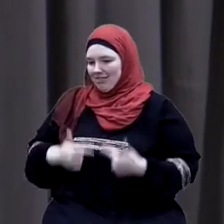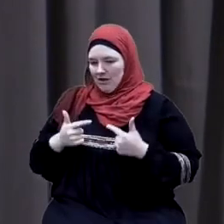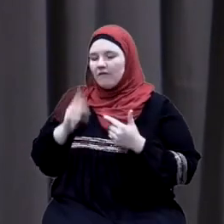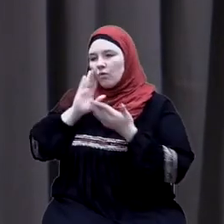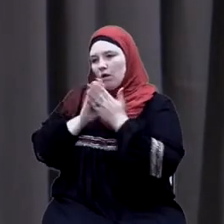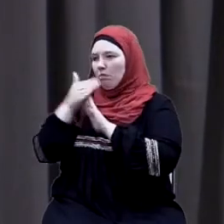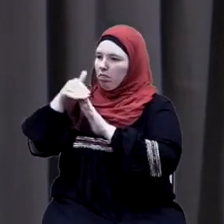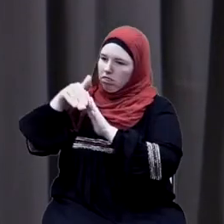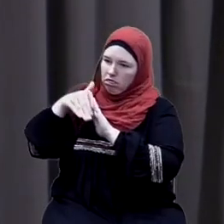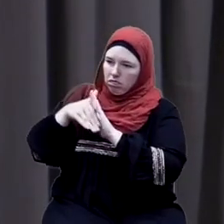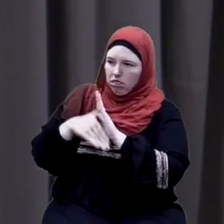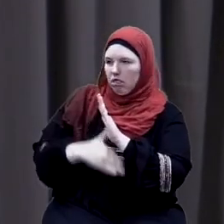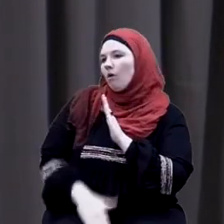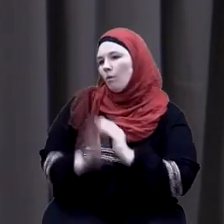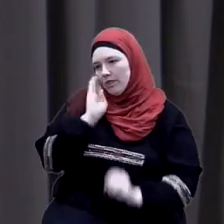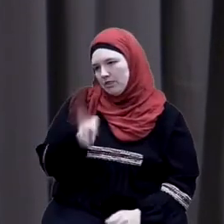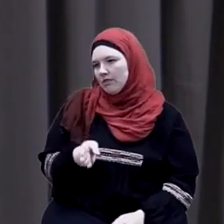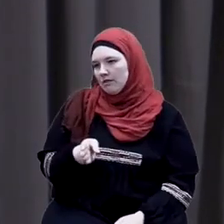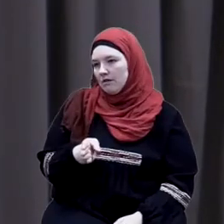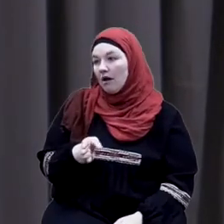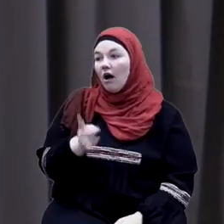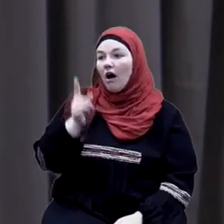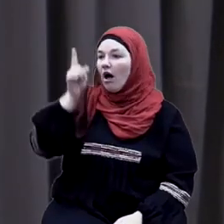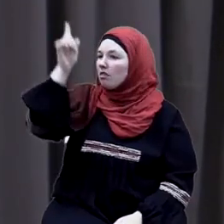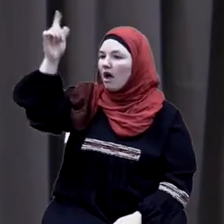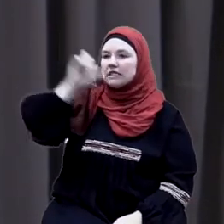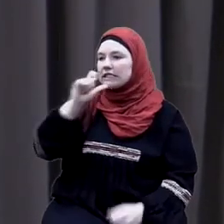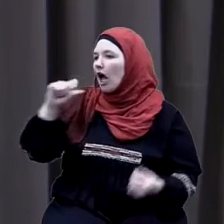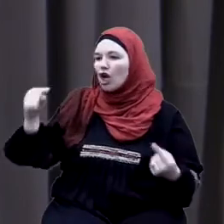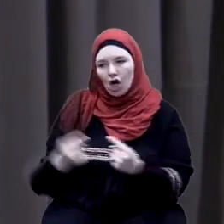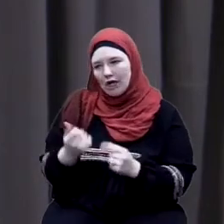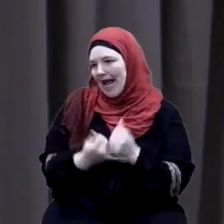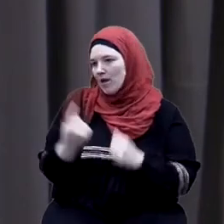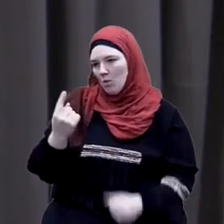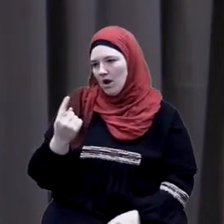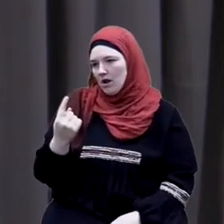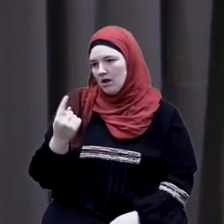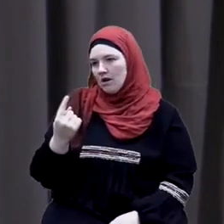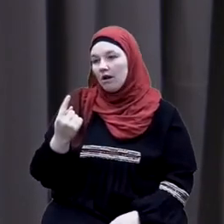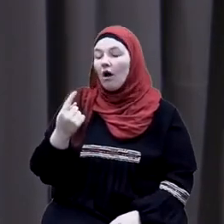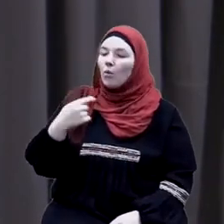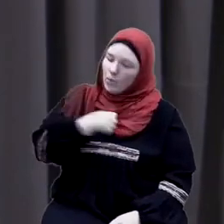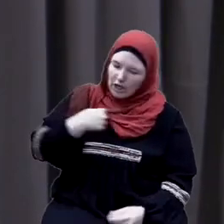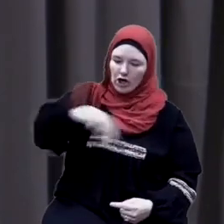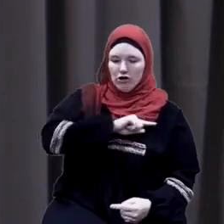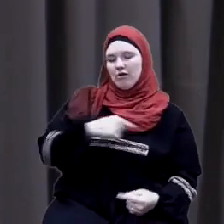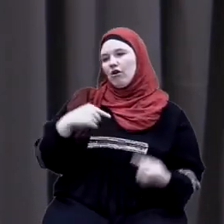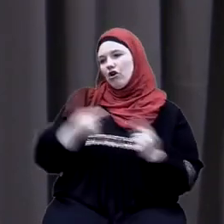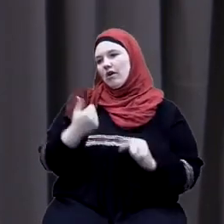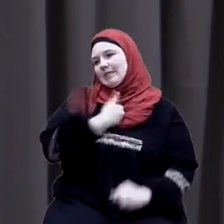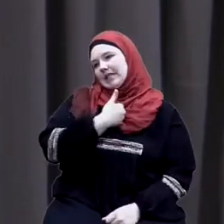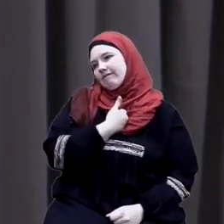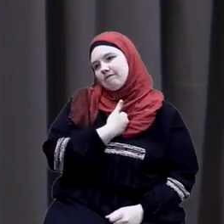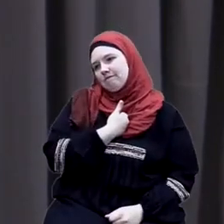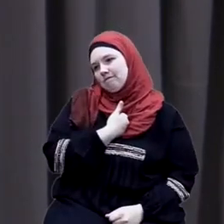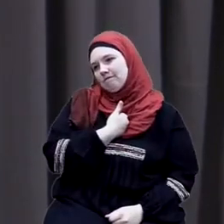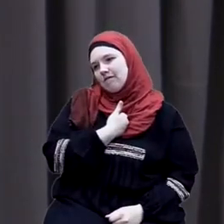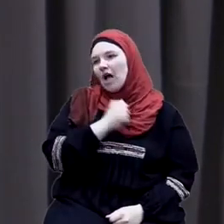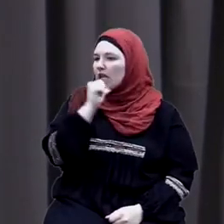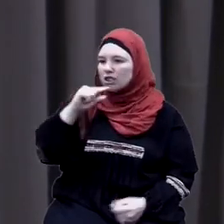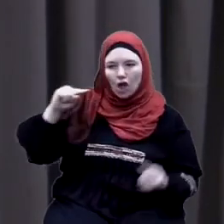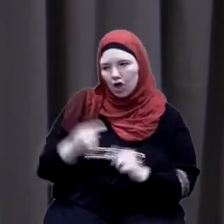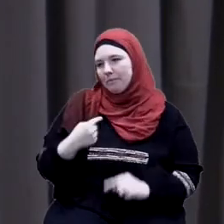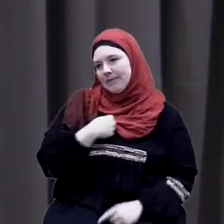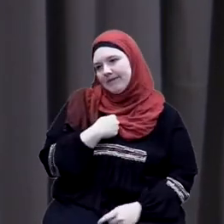life. Allah does not wrong anyone. We wrong ourselves. إِنَّ اللَّهَ لَا يَظْلِمُ النَّاسَ